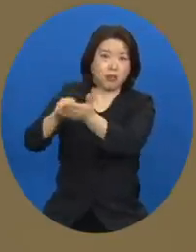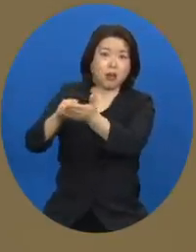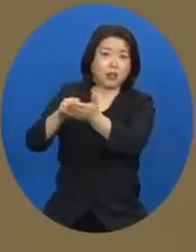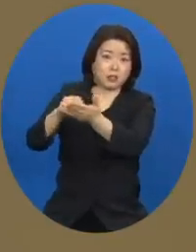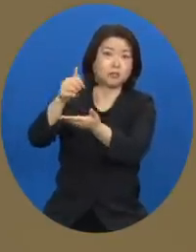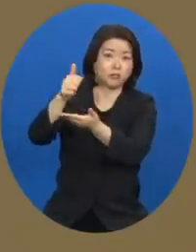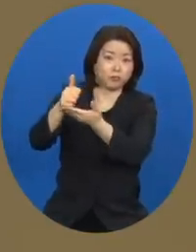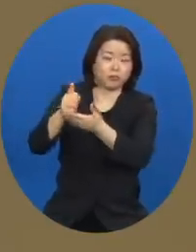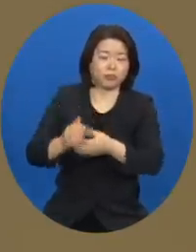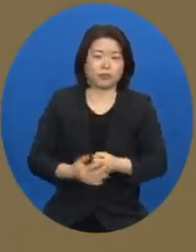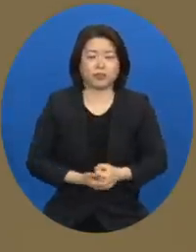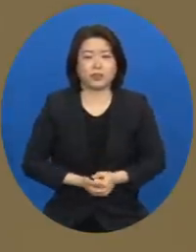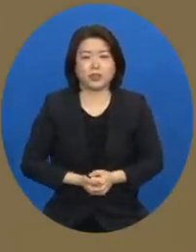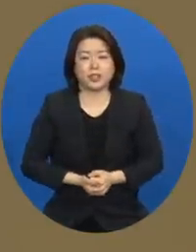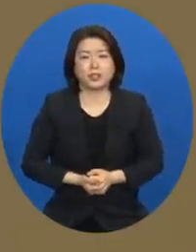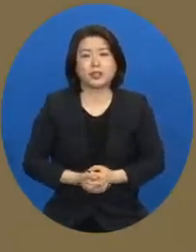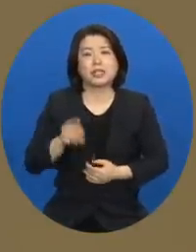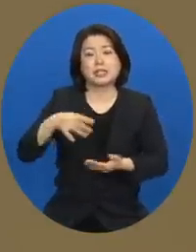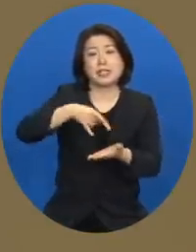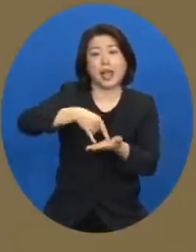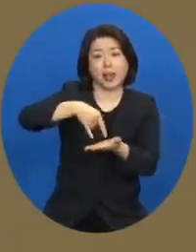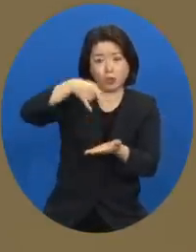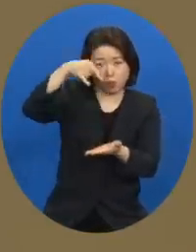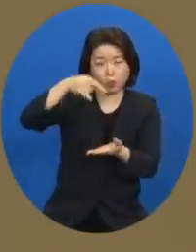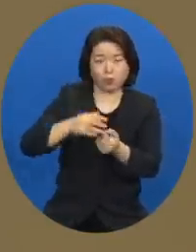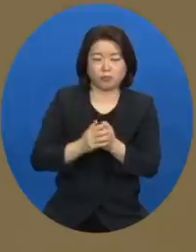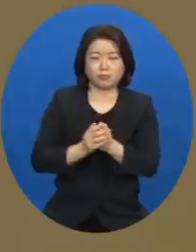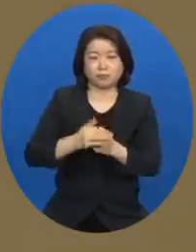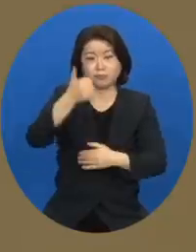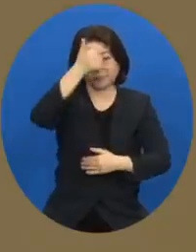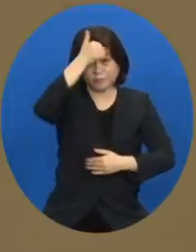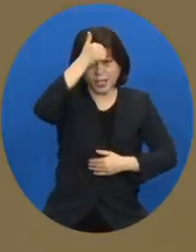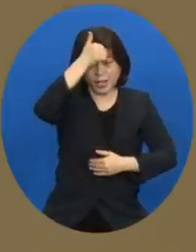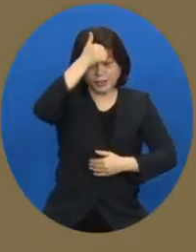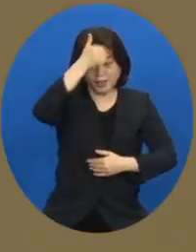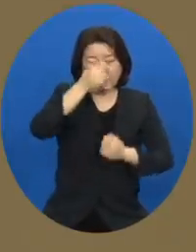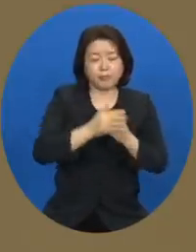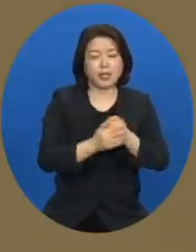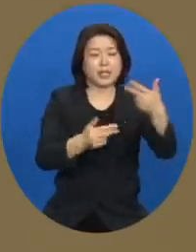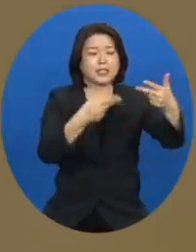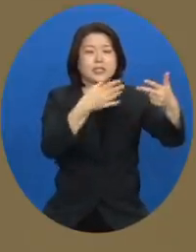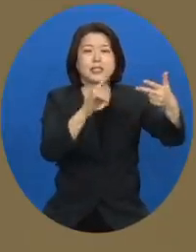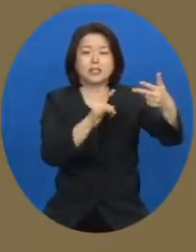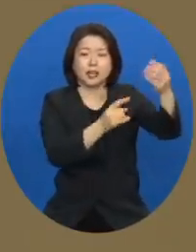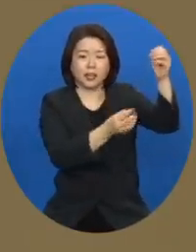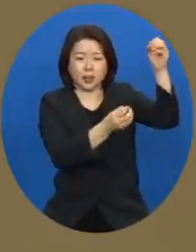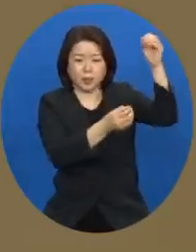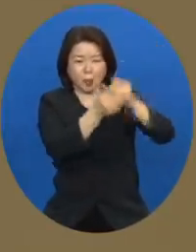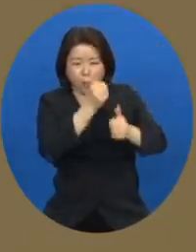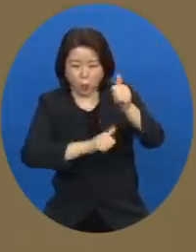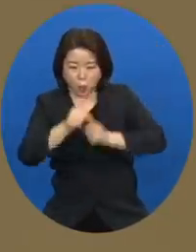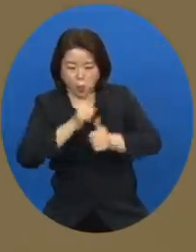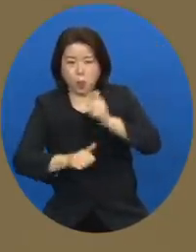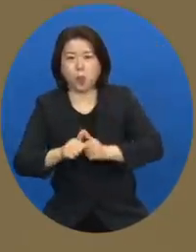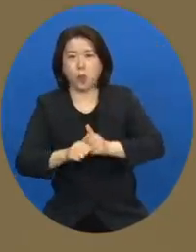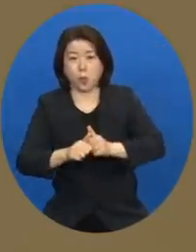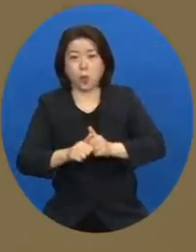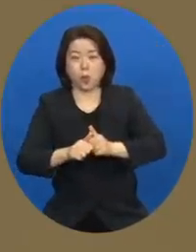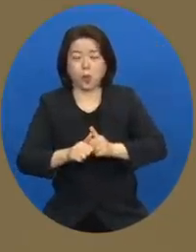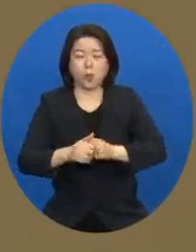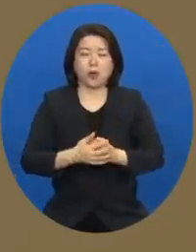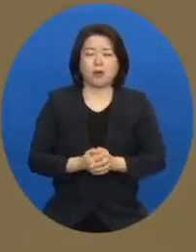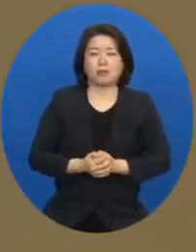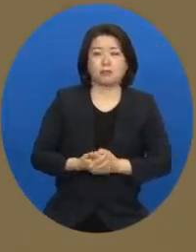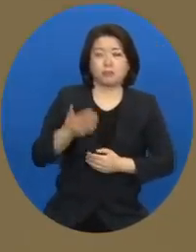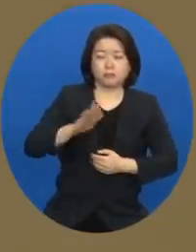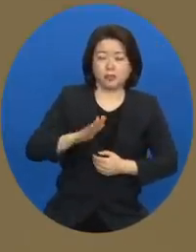분입니다. 이 에녹은 아담의 칠대손입니다. 그런데 아담과